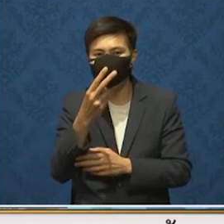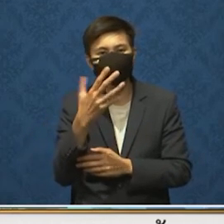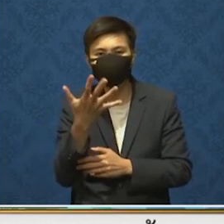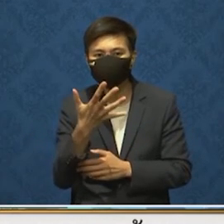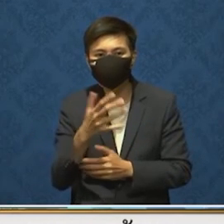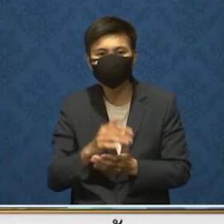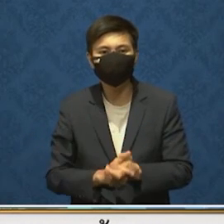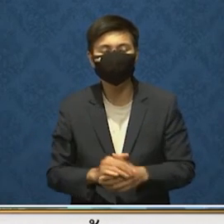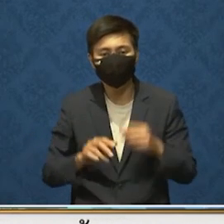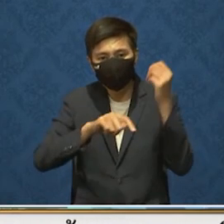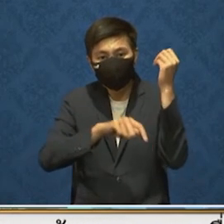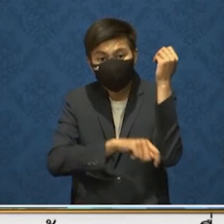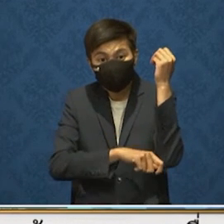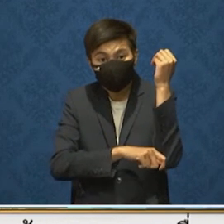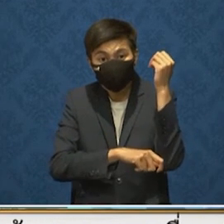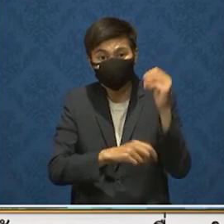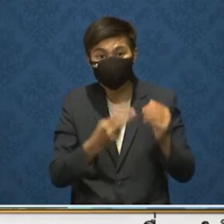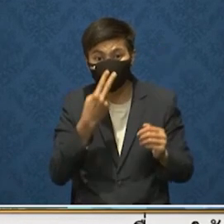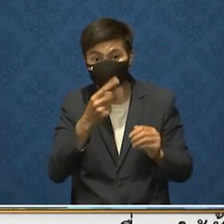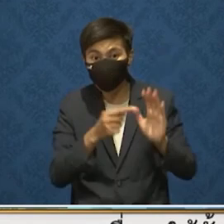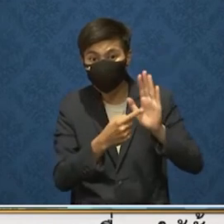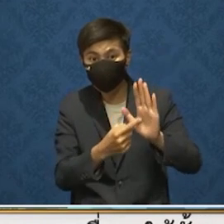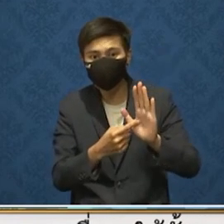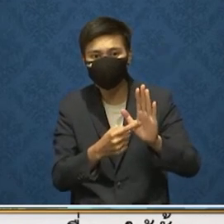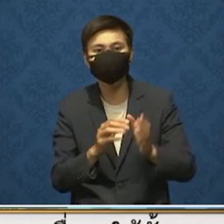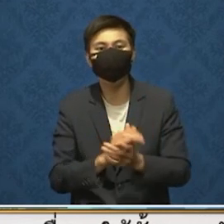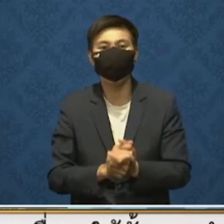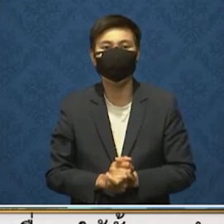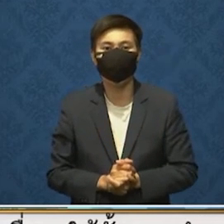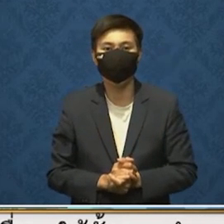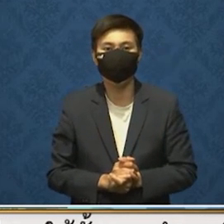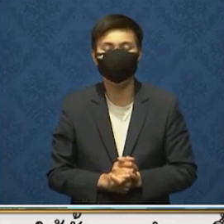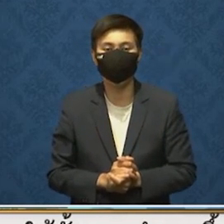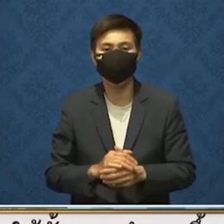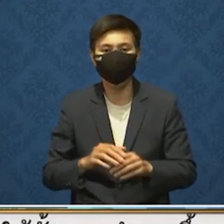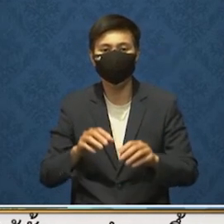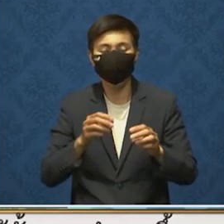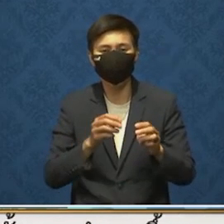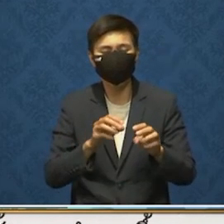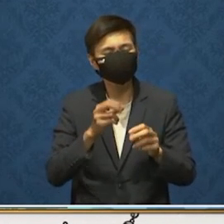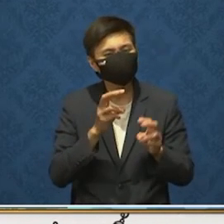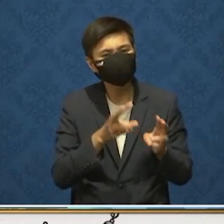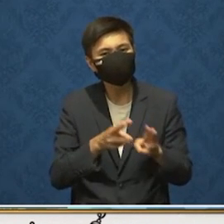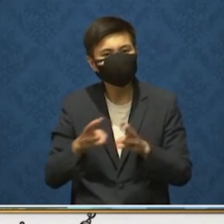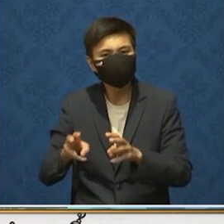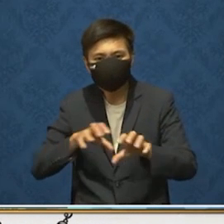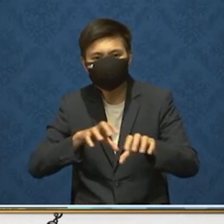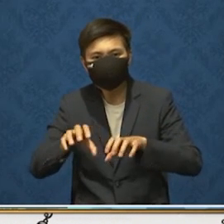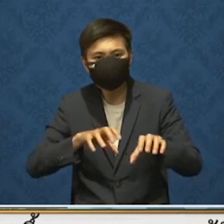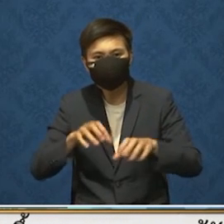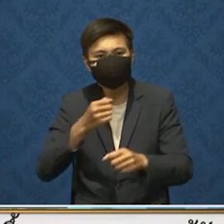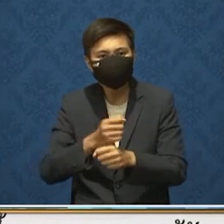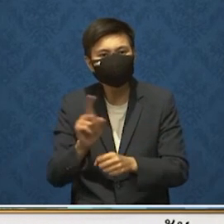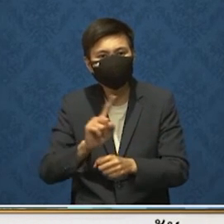วบเลยแะครัว่าเขาทกจัดการกันยัไ น่าอยู่กยัไนะครับ